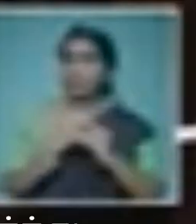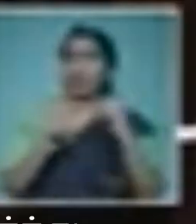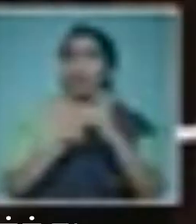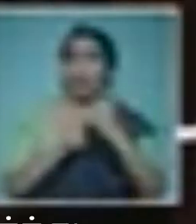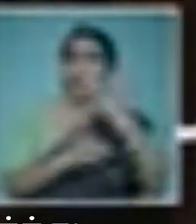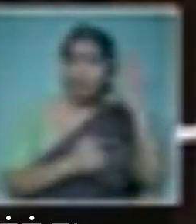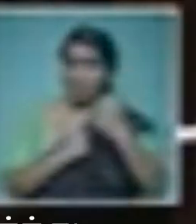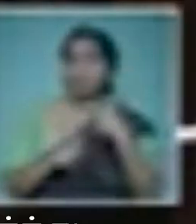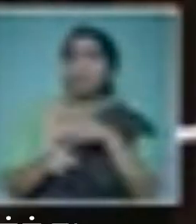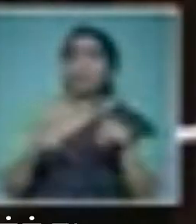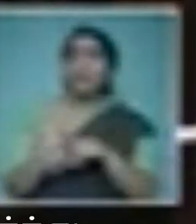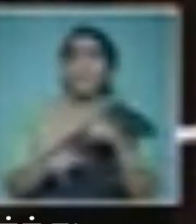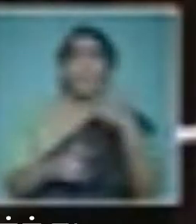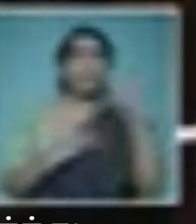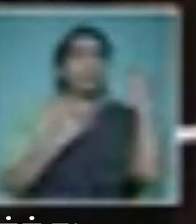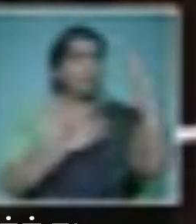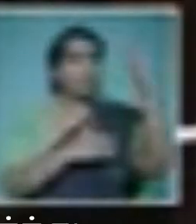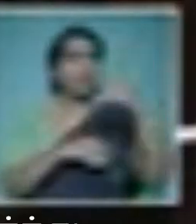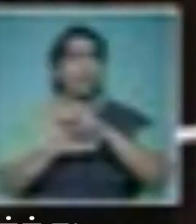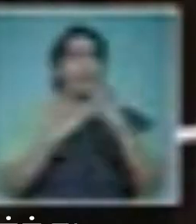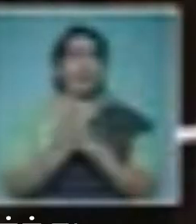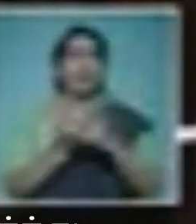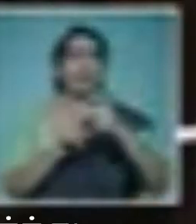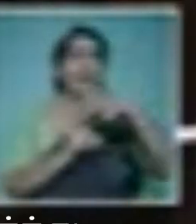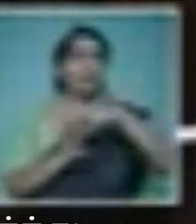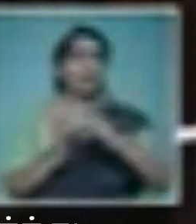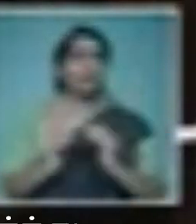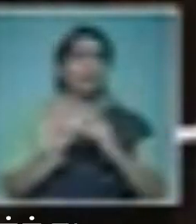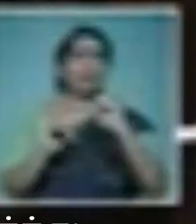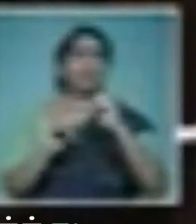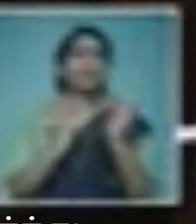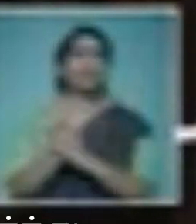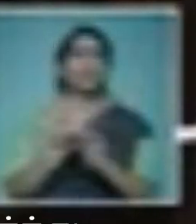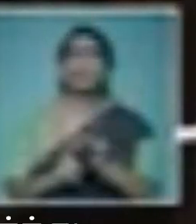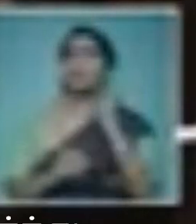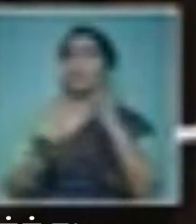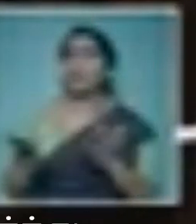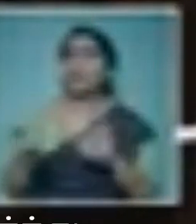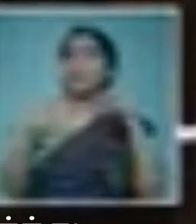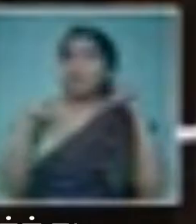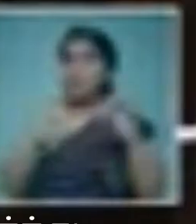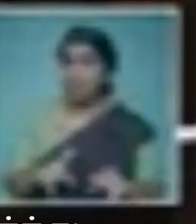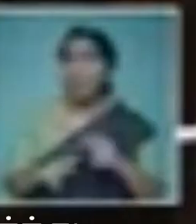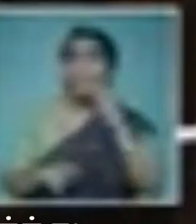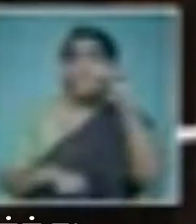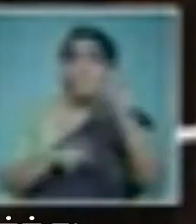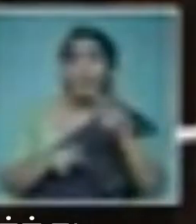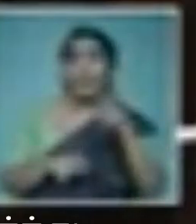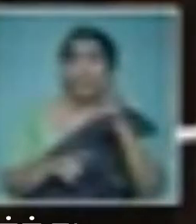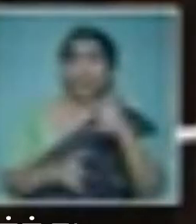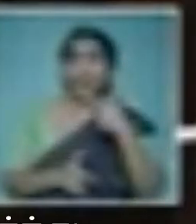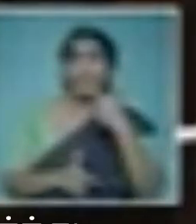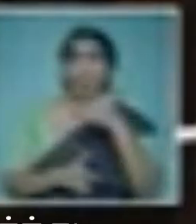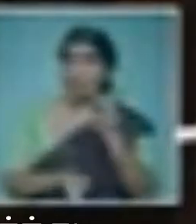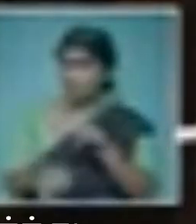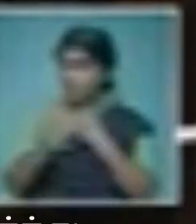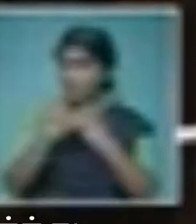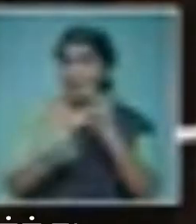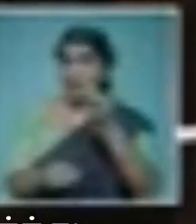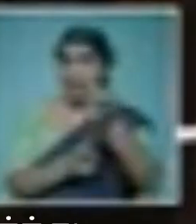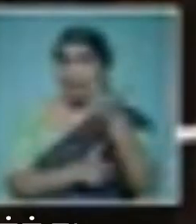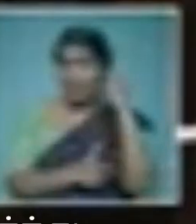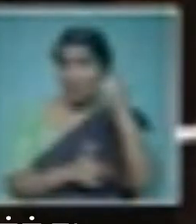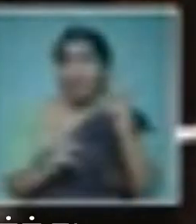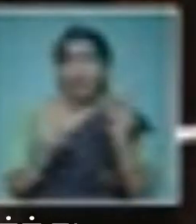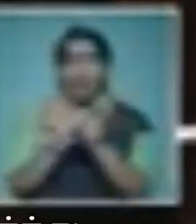රුපියන් අපි එහෙම මාළු එක්ස්පෝට් කරනවා මේ දිස්ත්‍රික්කයේ සංවර්ධන කමිටු සභාපති මොනවද කරන්නේ දැනට මිනිස්සු 200ක් මාළු අල්ලන්නේ මේ මාළු අල්ලන්නේ